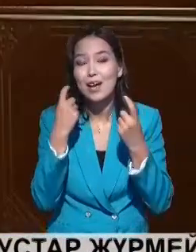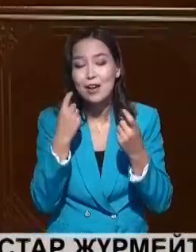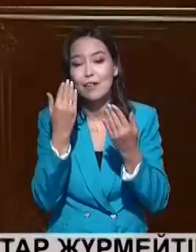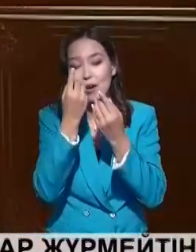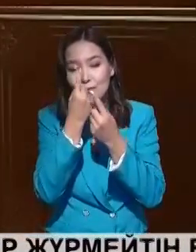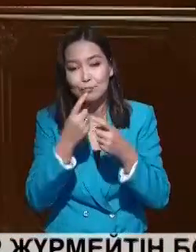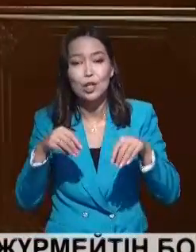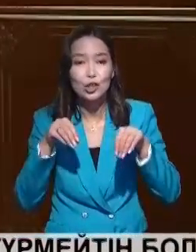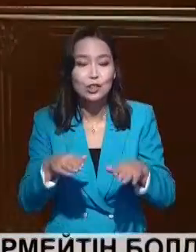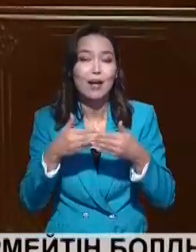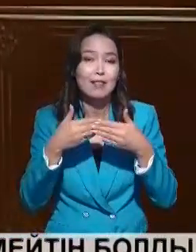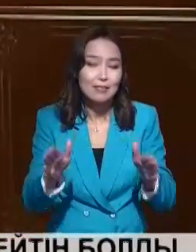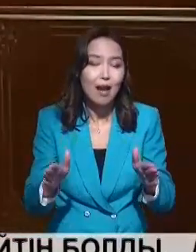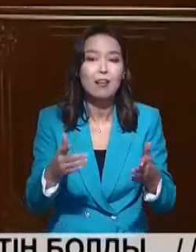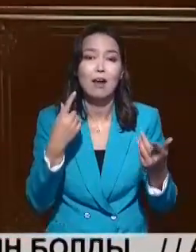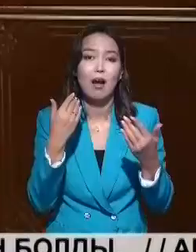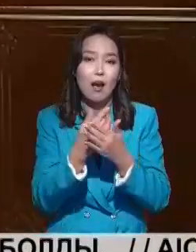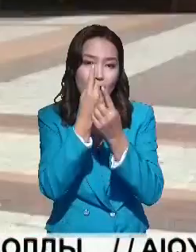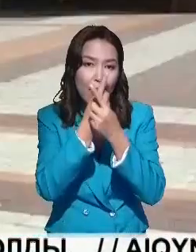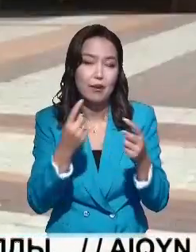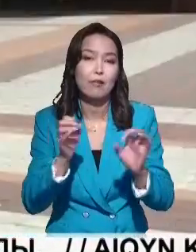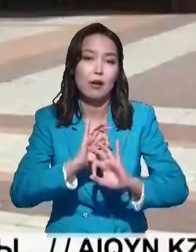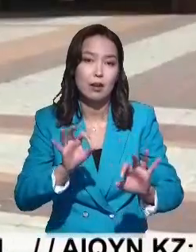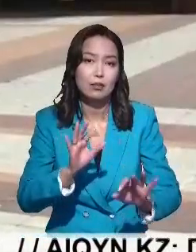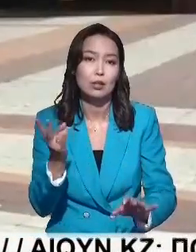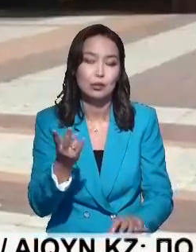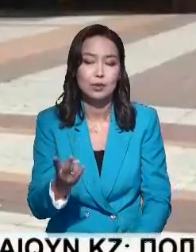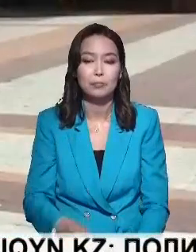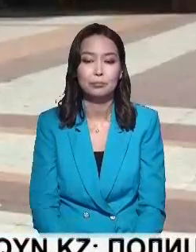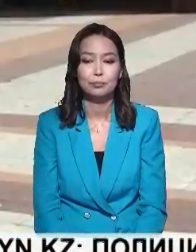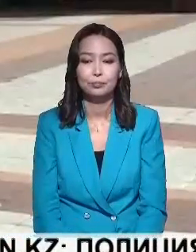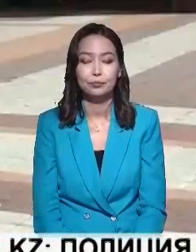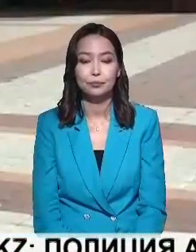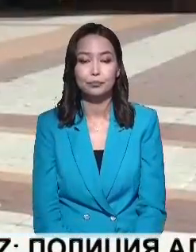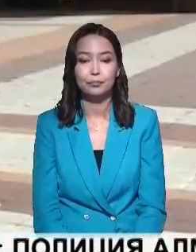нақты ашық ақпарат тарату. Айжан Қуаш, Жанайдар Рақымжанов, Астана Таймс, Қарағандыдан.